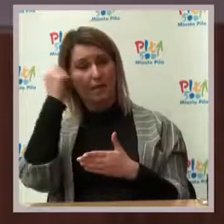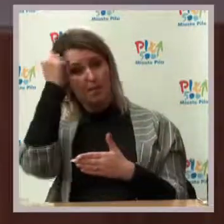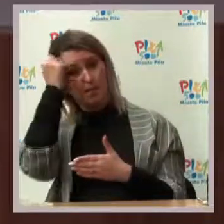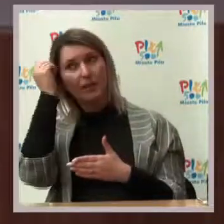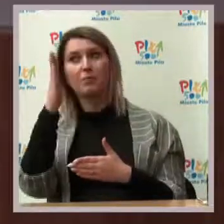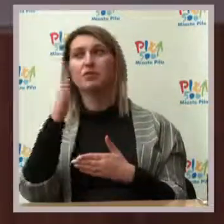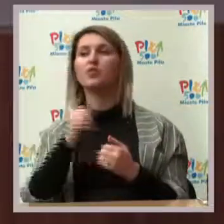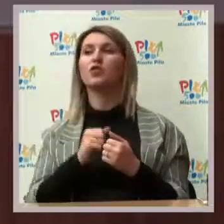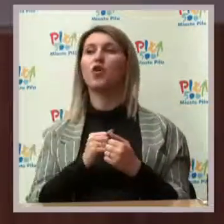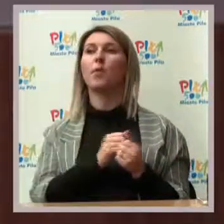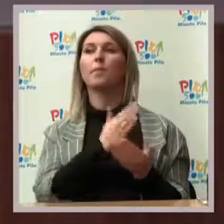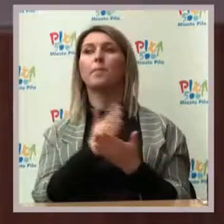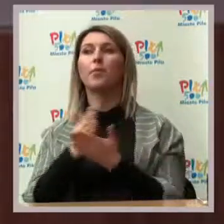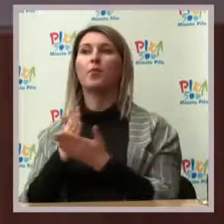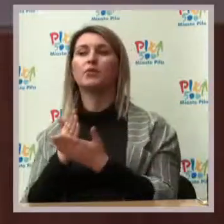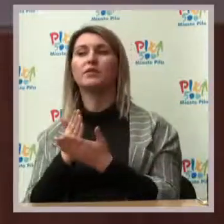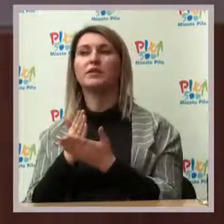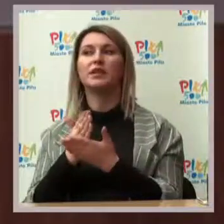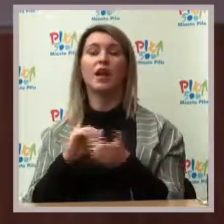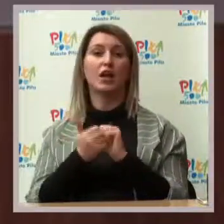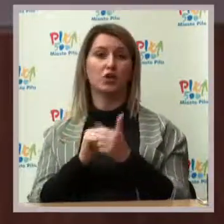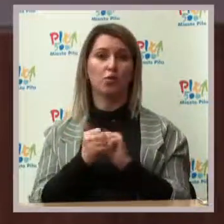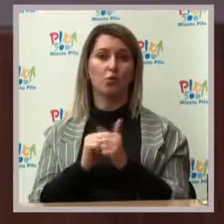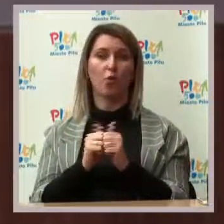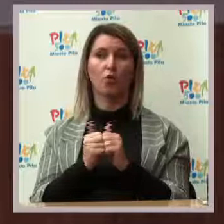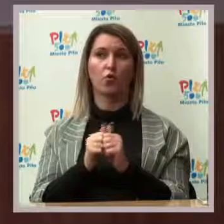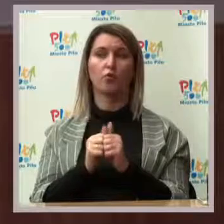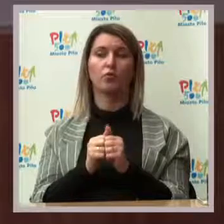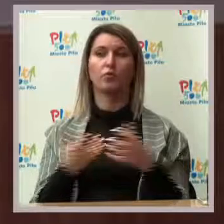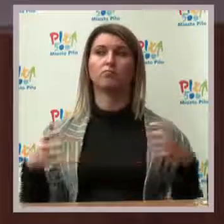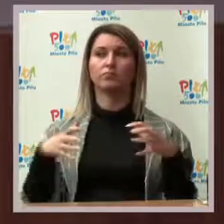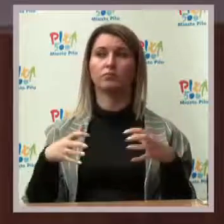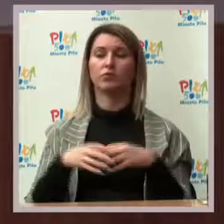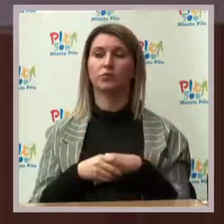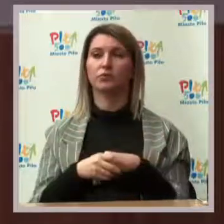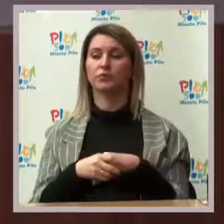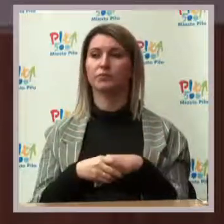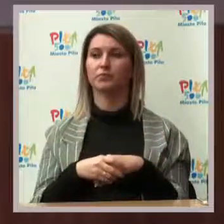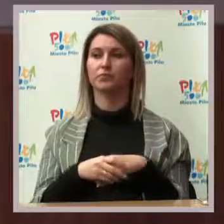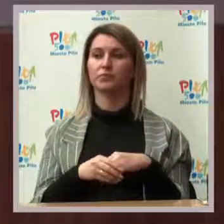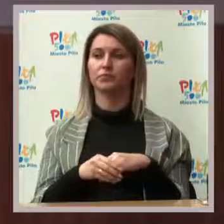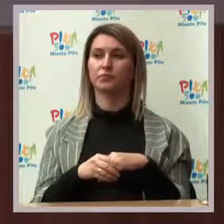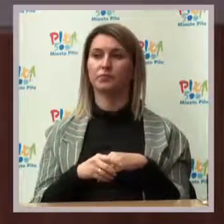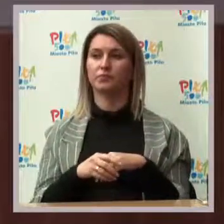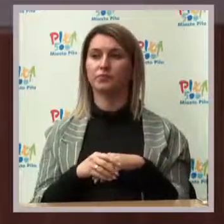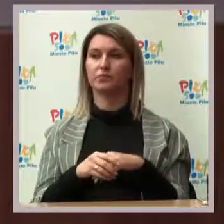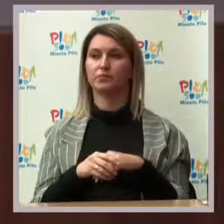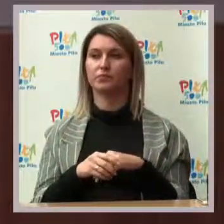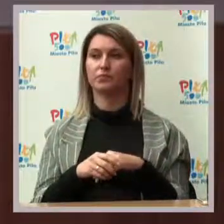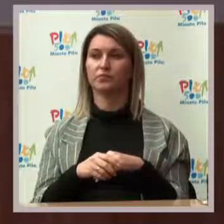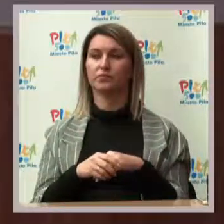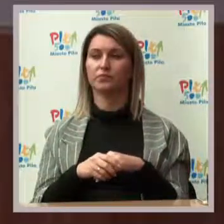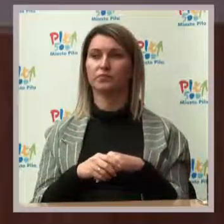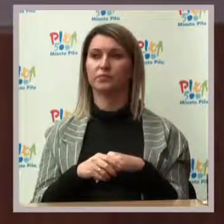będziemy również o tych kluczowych dziedzinach, które rozsławiają miasto. I nieustannie